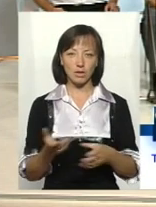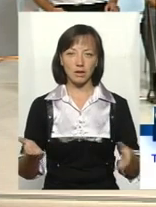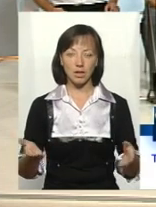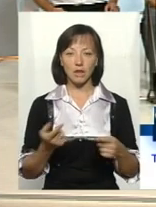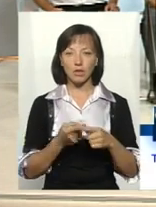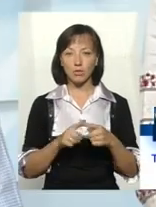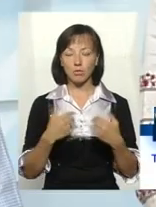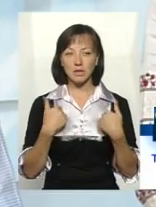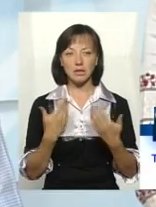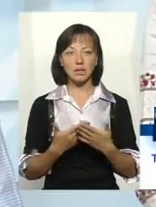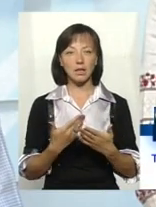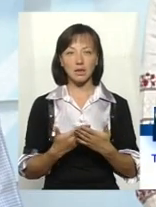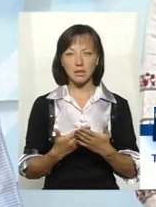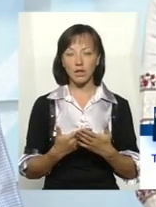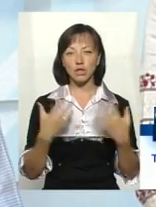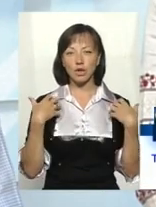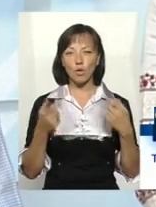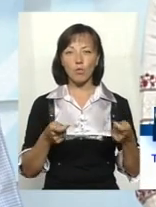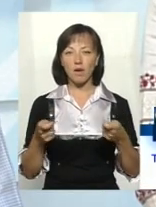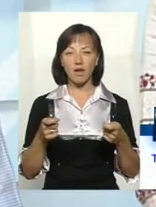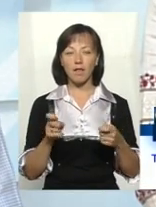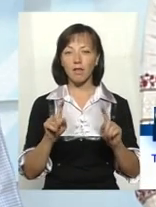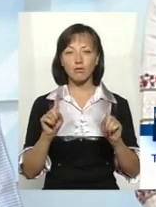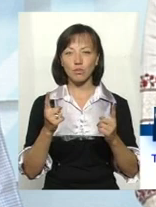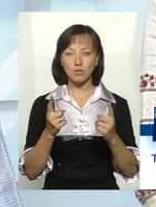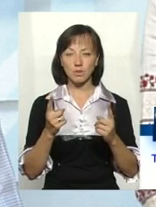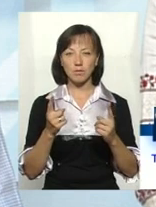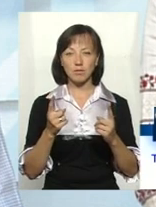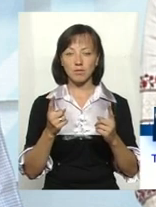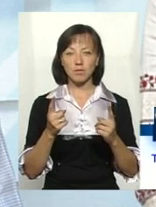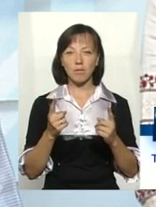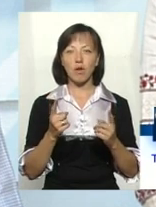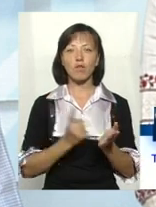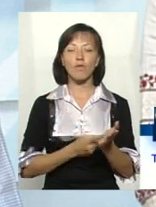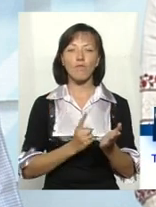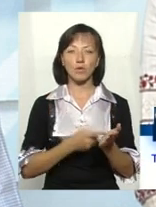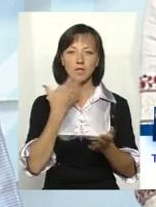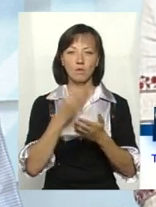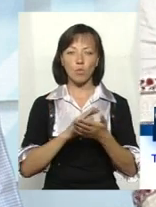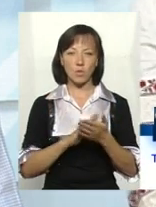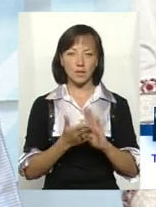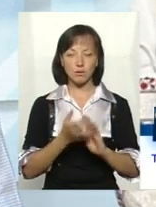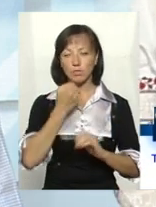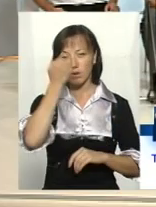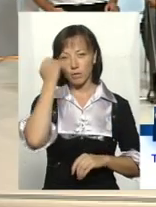тут мені здається, що начальник управління не зовсім так точно давав свою позицію. Дякую.